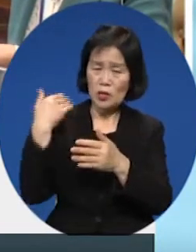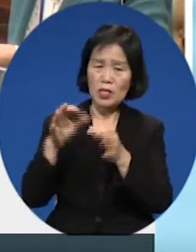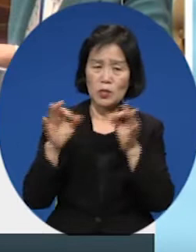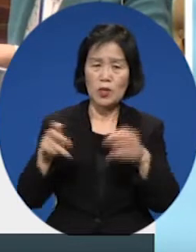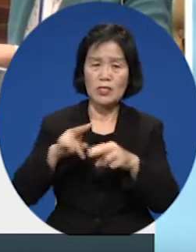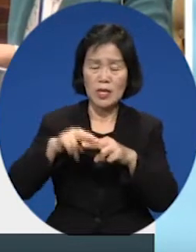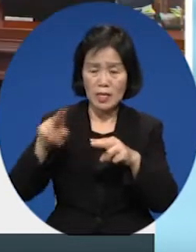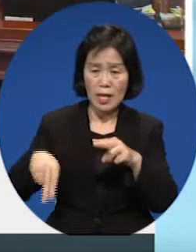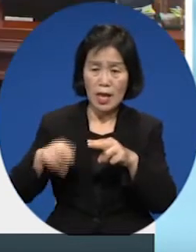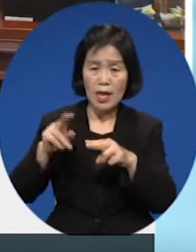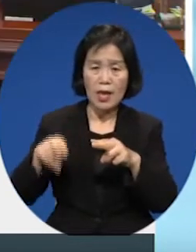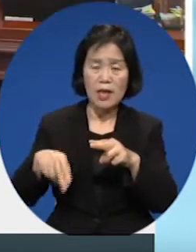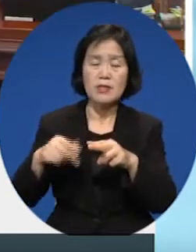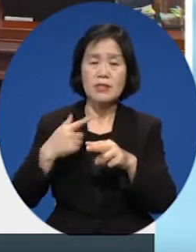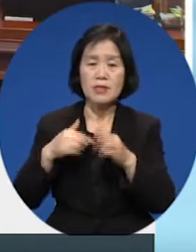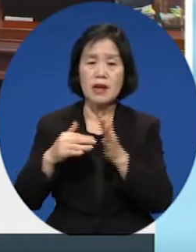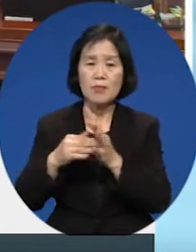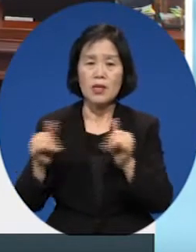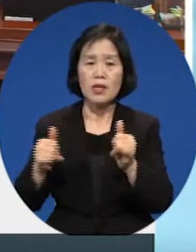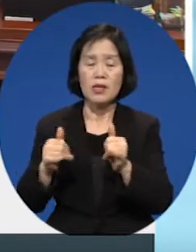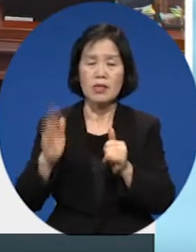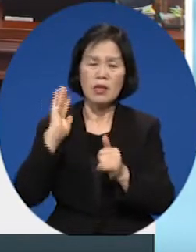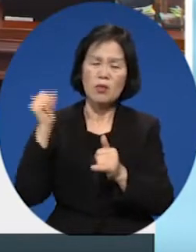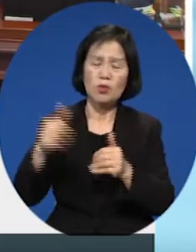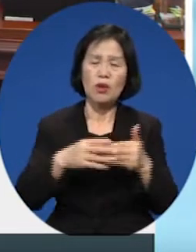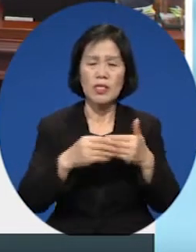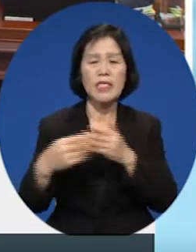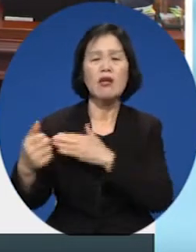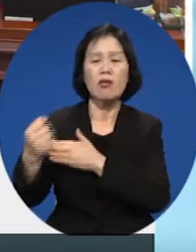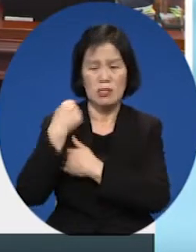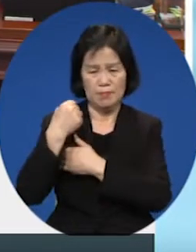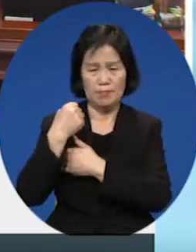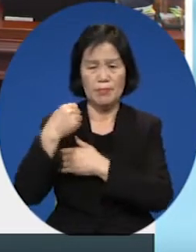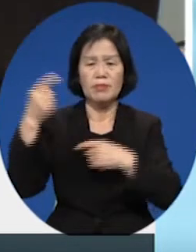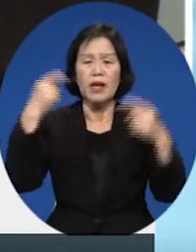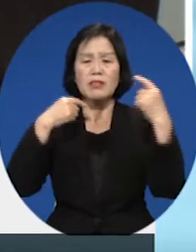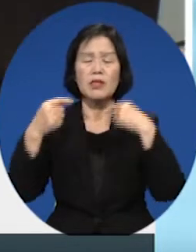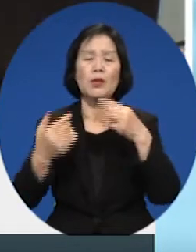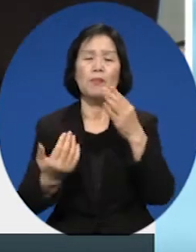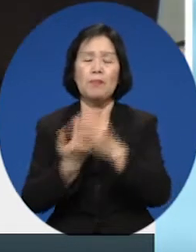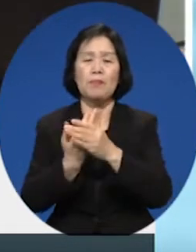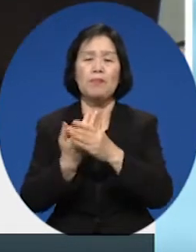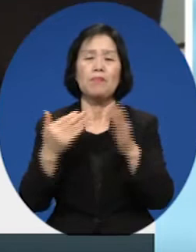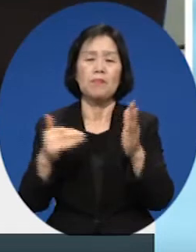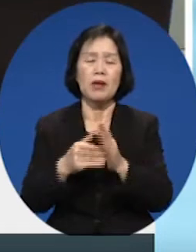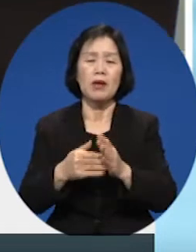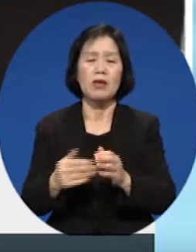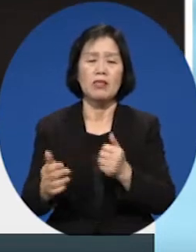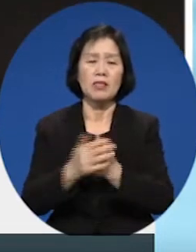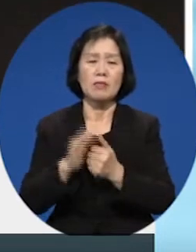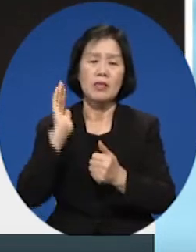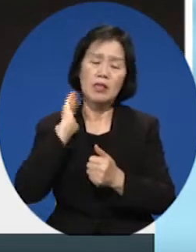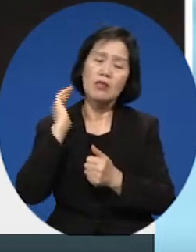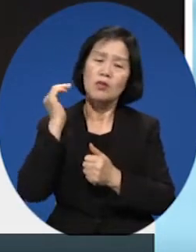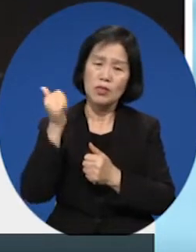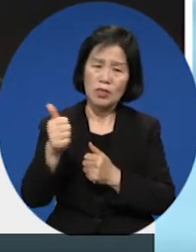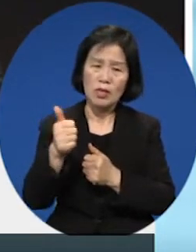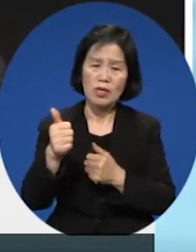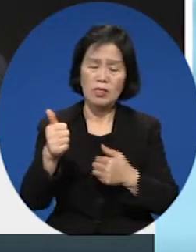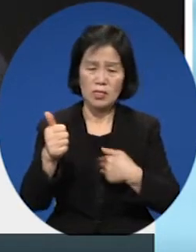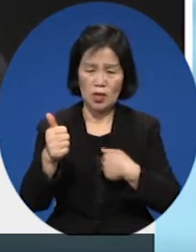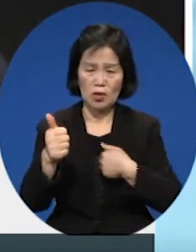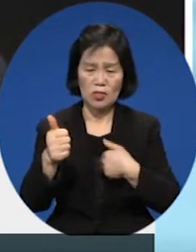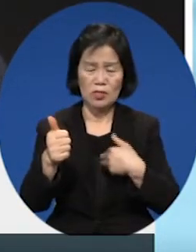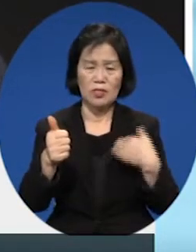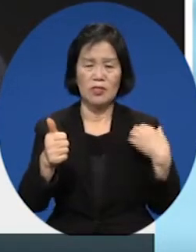그 사태를 겪으면서 대통령의 리더십에 상당히 큰 상처가 이 생겼단 말이죠 그러니까 대통령한테 저의 거치를